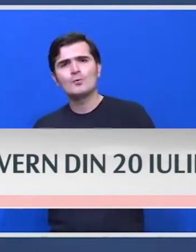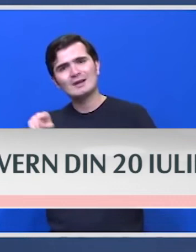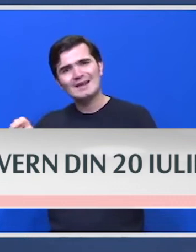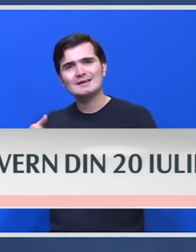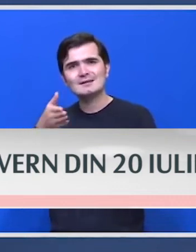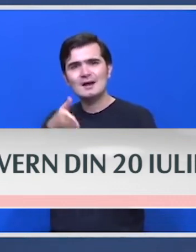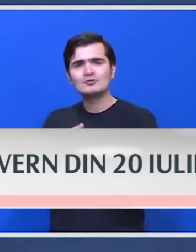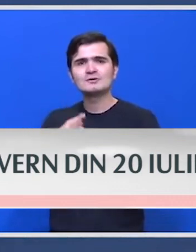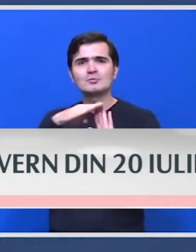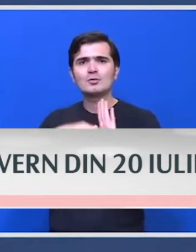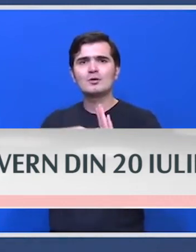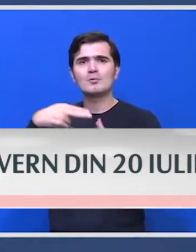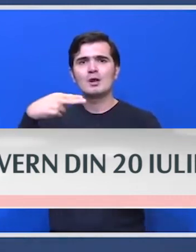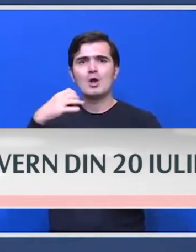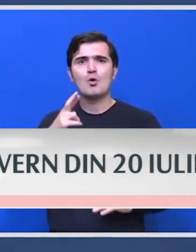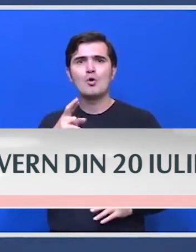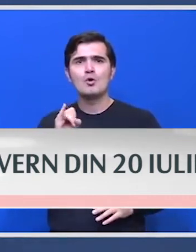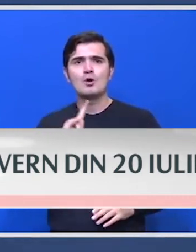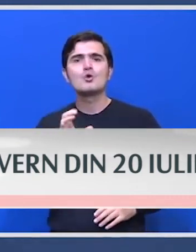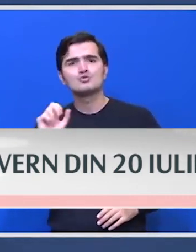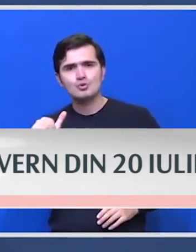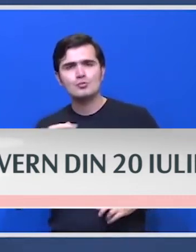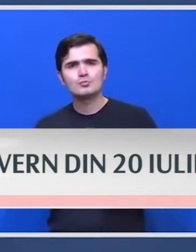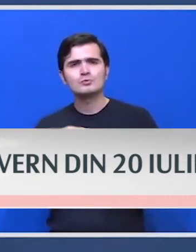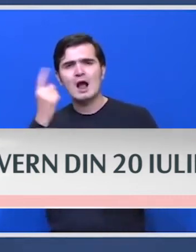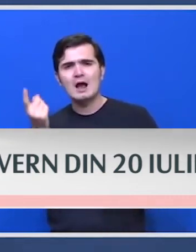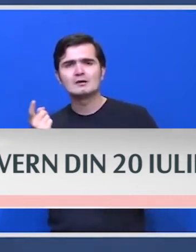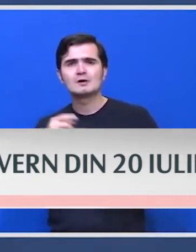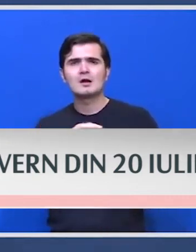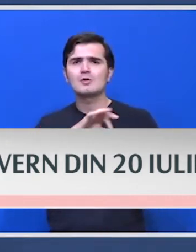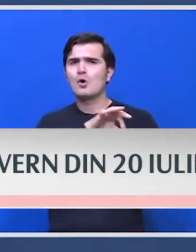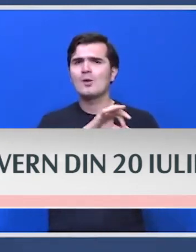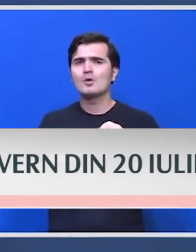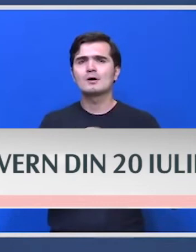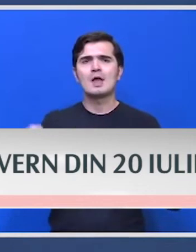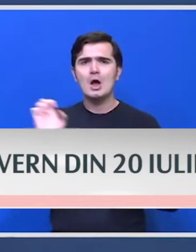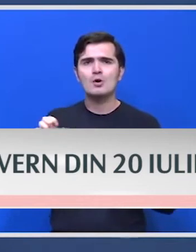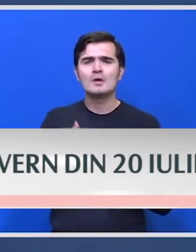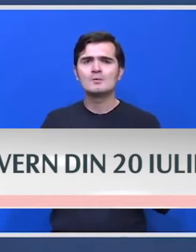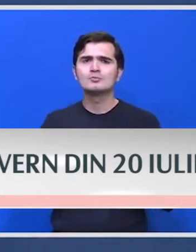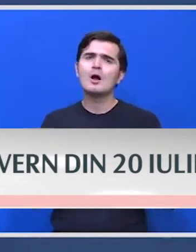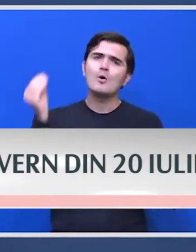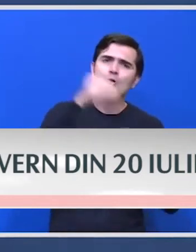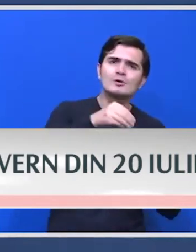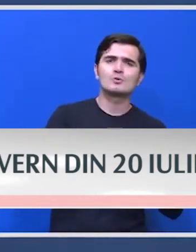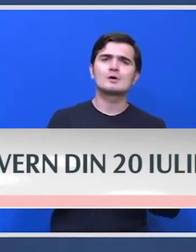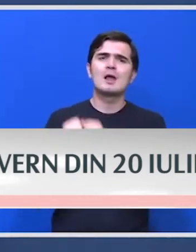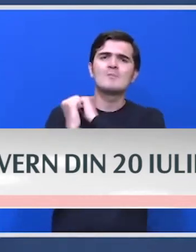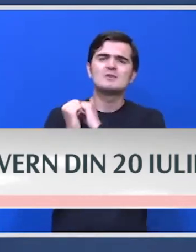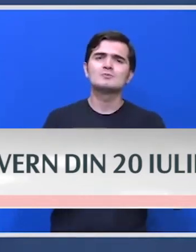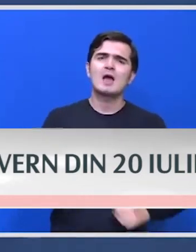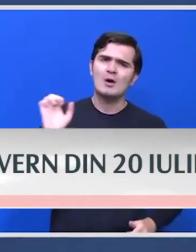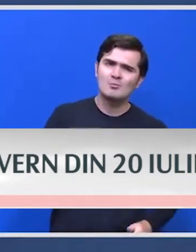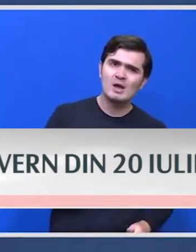tip Horizon și alte programe, colaborări europene, pentru a contribui la misiunile europene